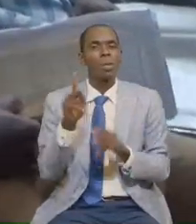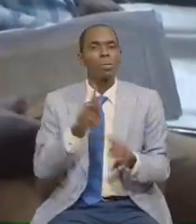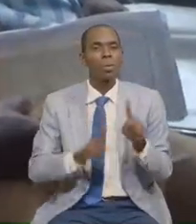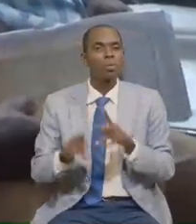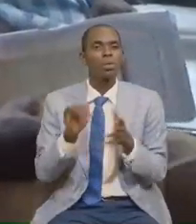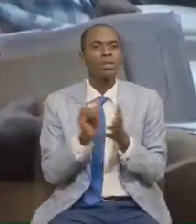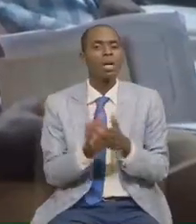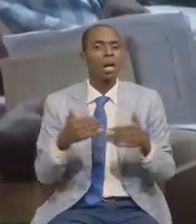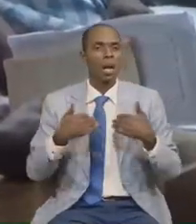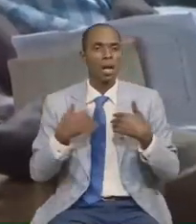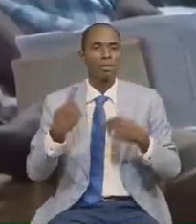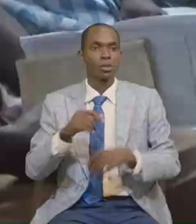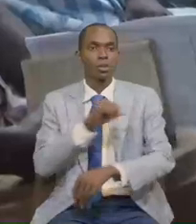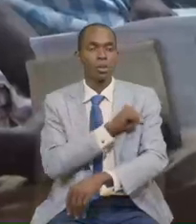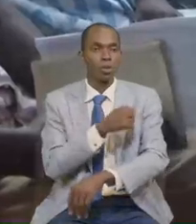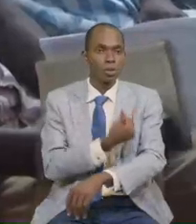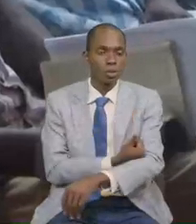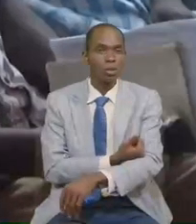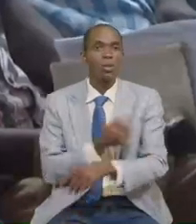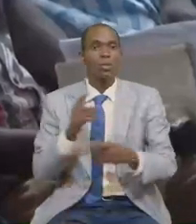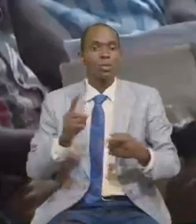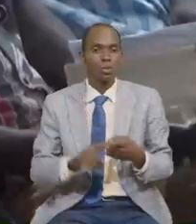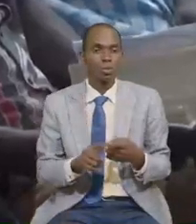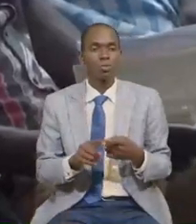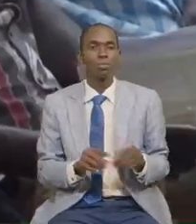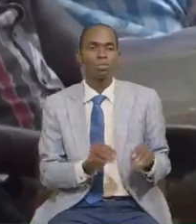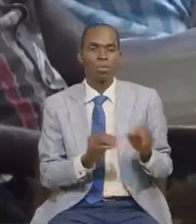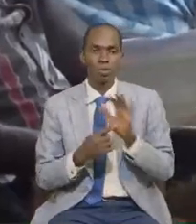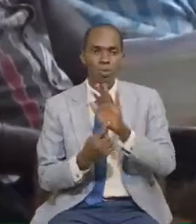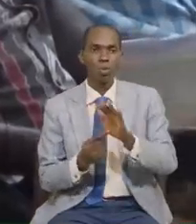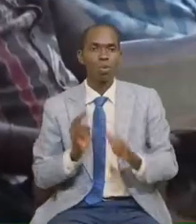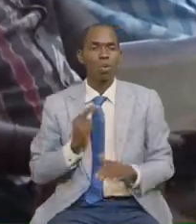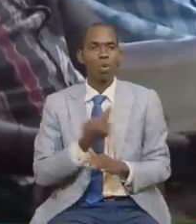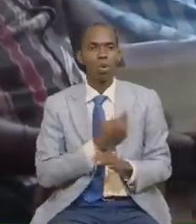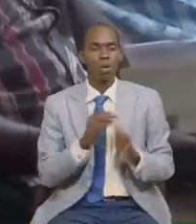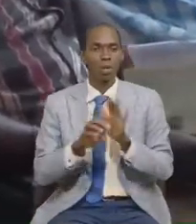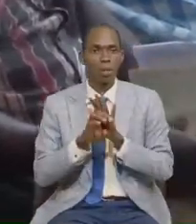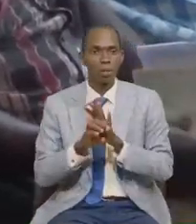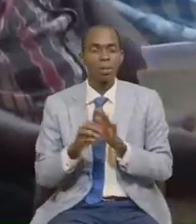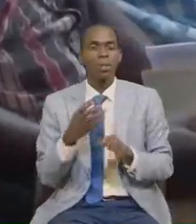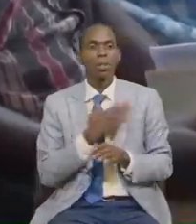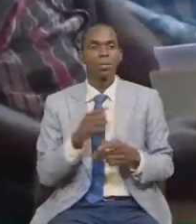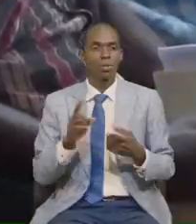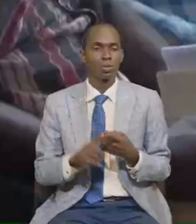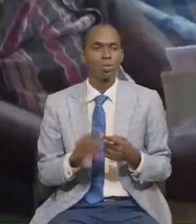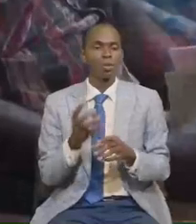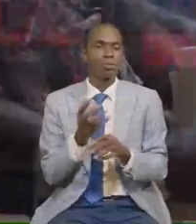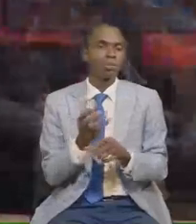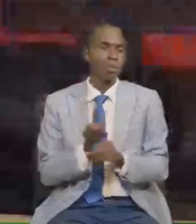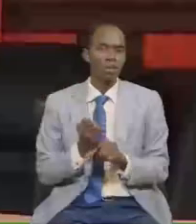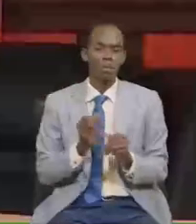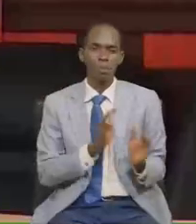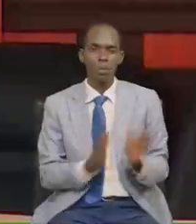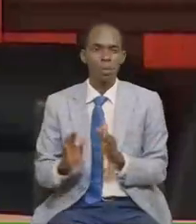l'autorité et de pouvoir nous fixer des dates pour l'examen, et nous passons par l'examen, et pour nous